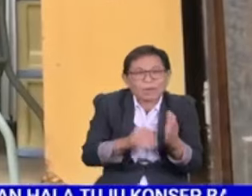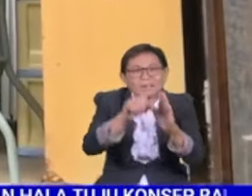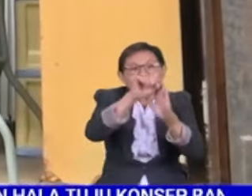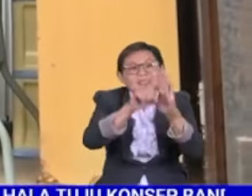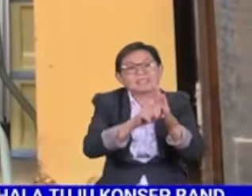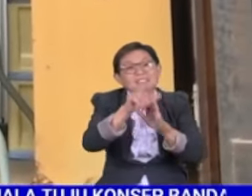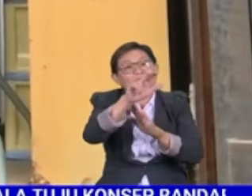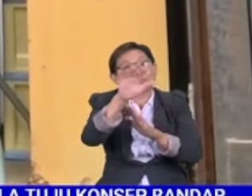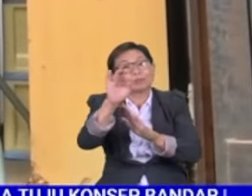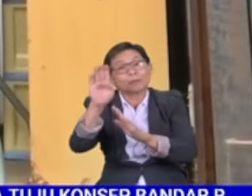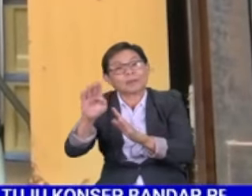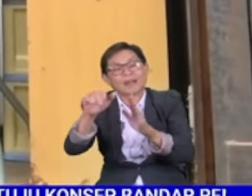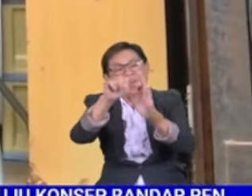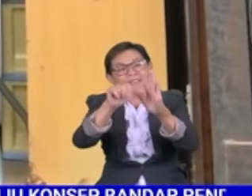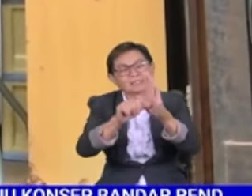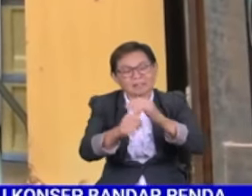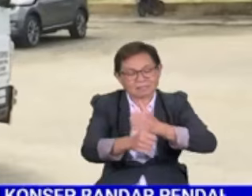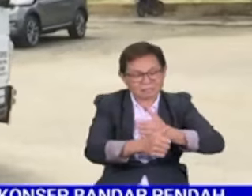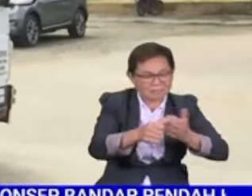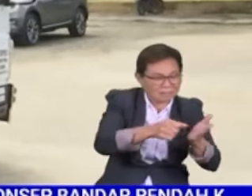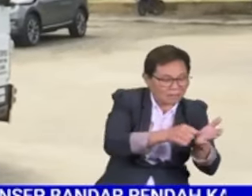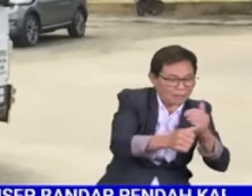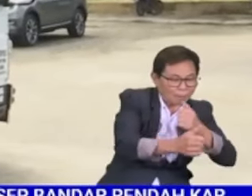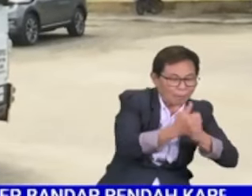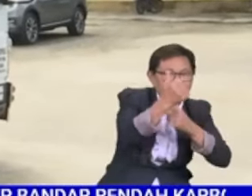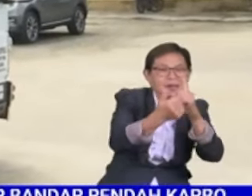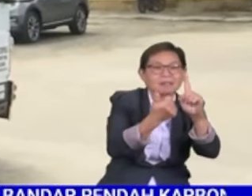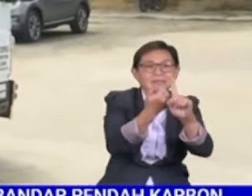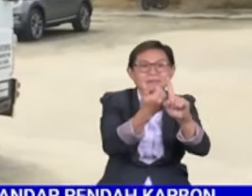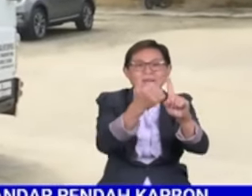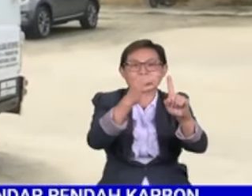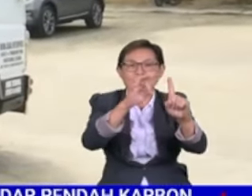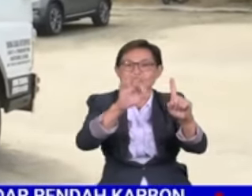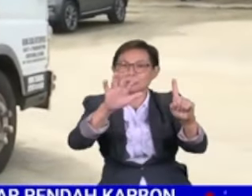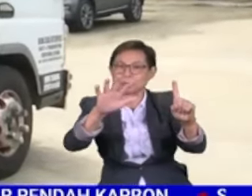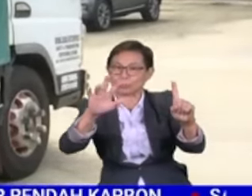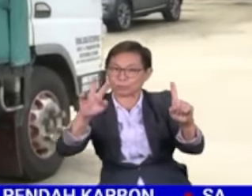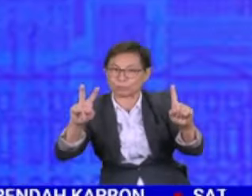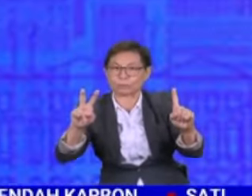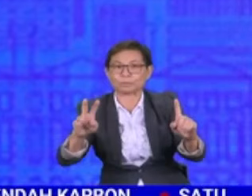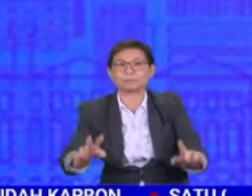39B Akta Dadah Berbahaya 1952.